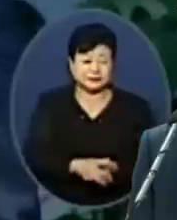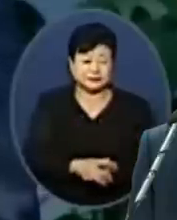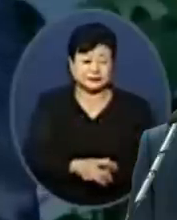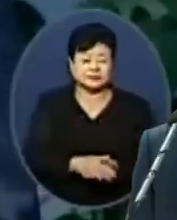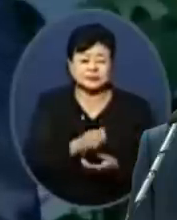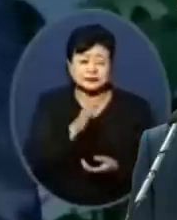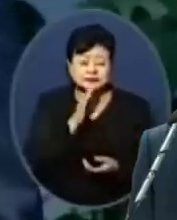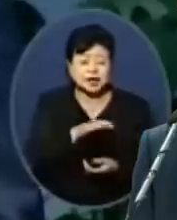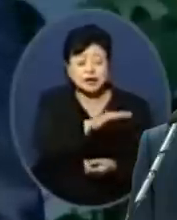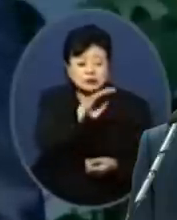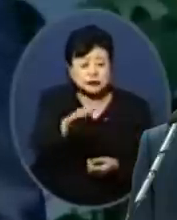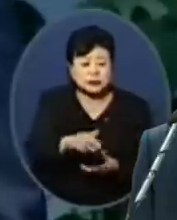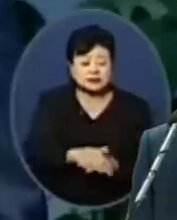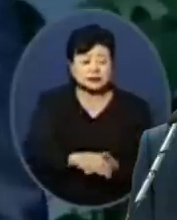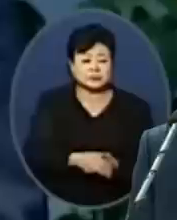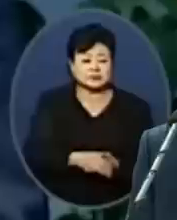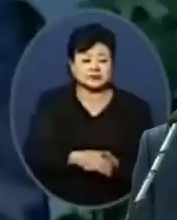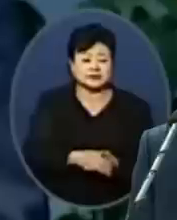사실은 우리가